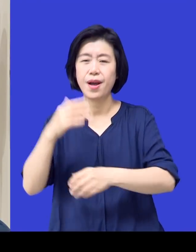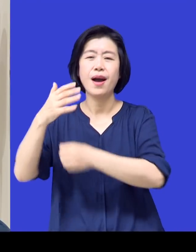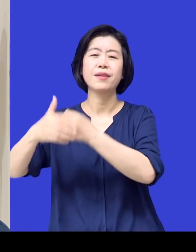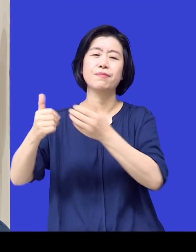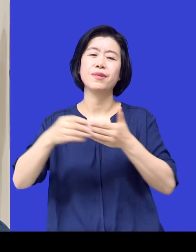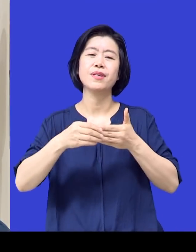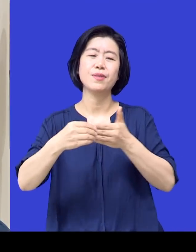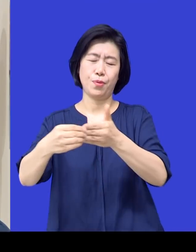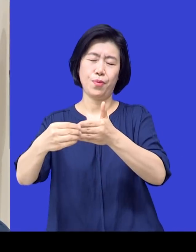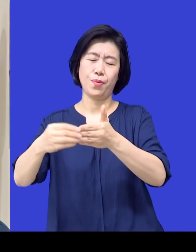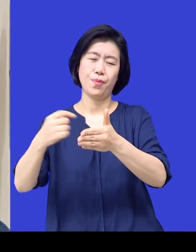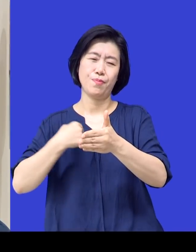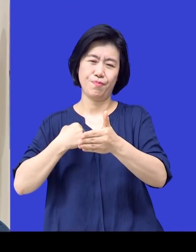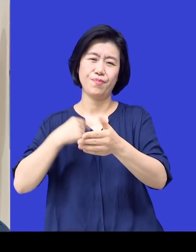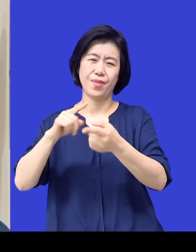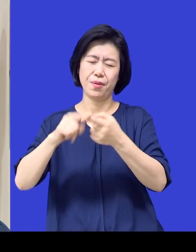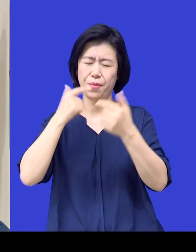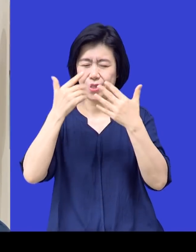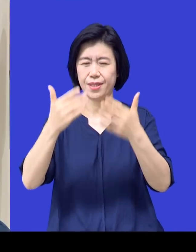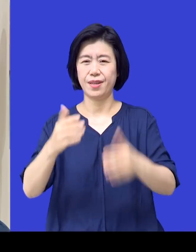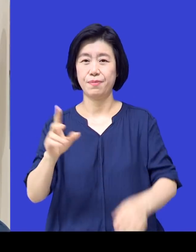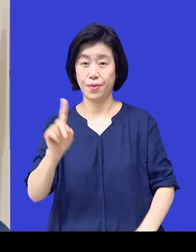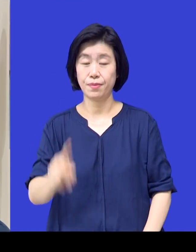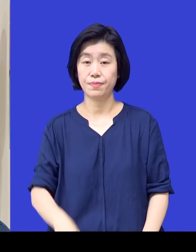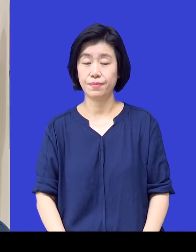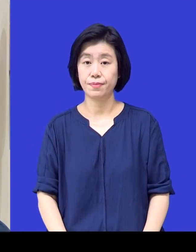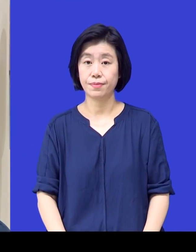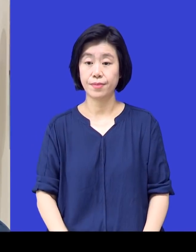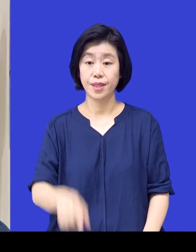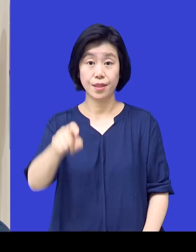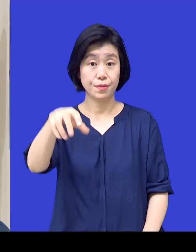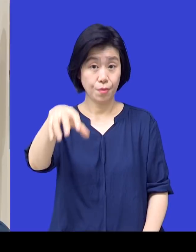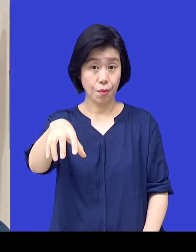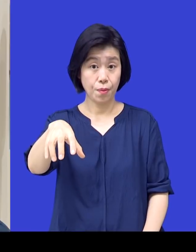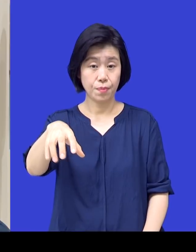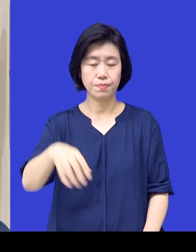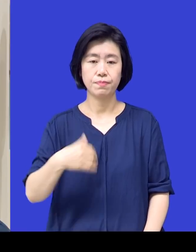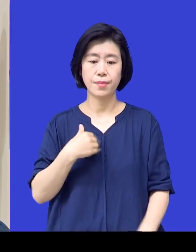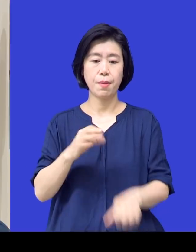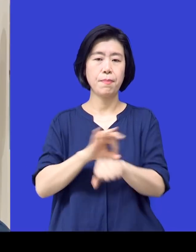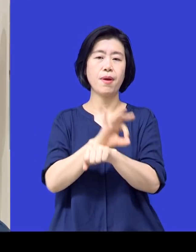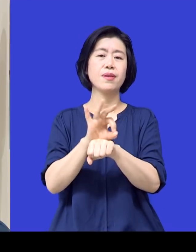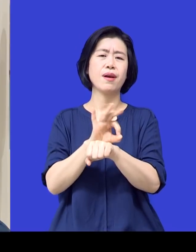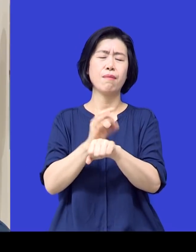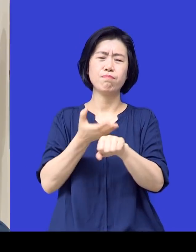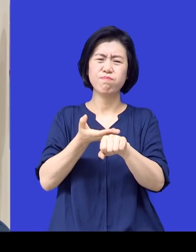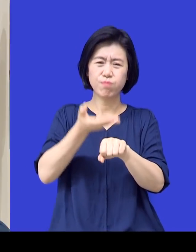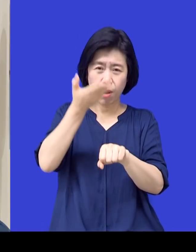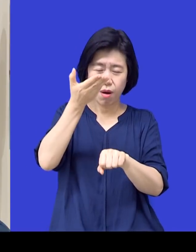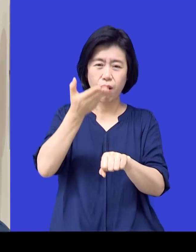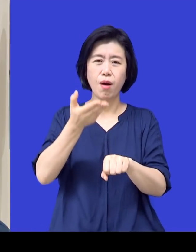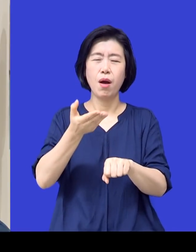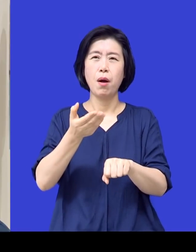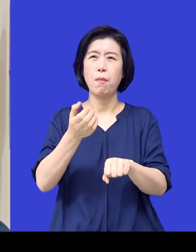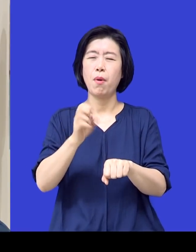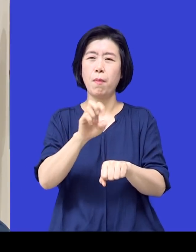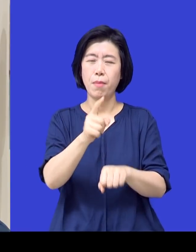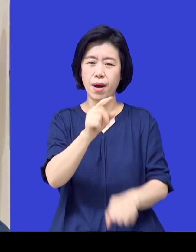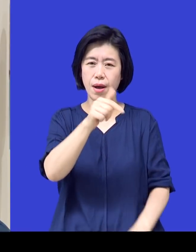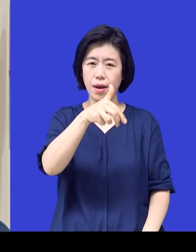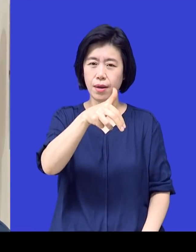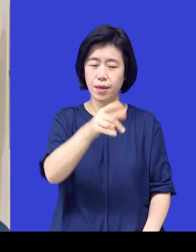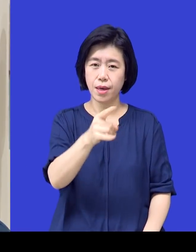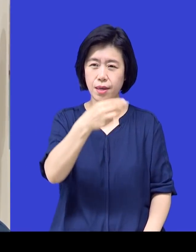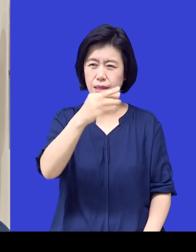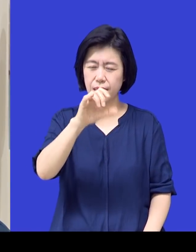너무 분명한 게 원래 컴패션이 누구 한 사람을 저 같은 경우는 이제 열 몇 시간을 면접했는데요. 뭐 마케팅서부터 인사,